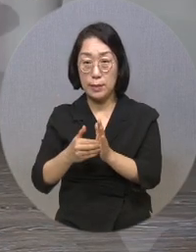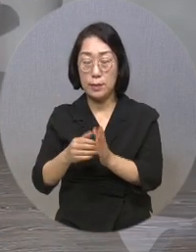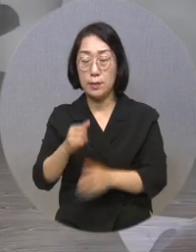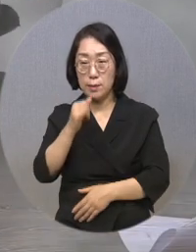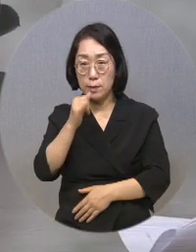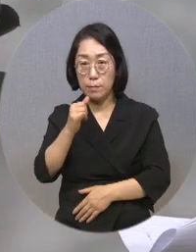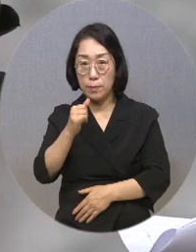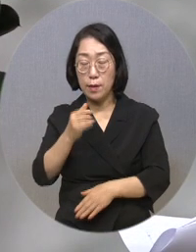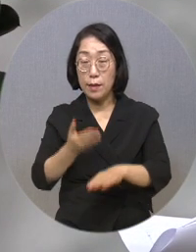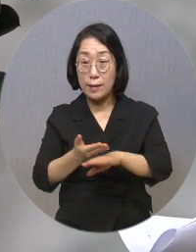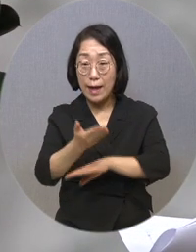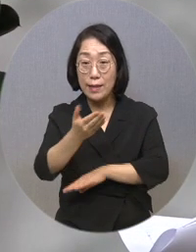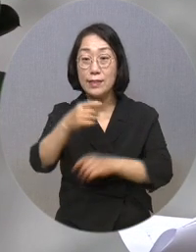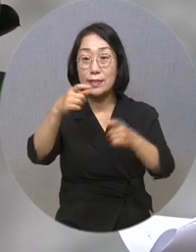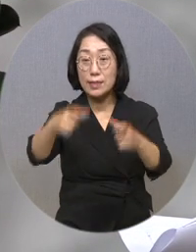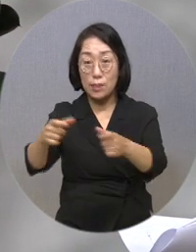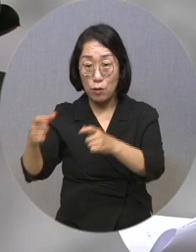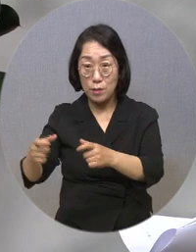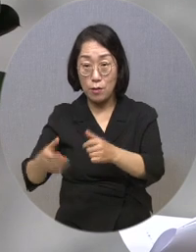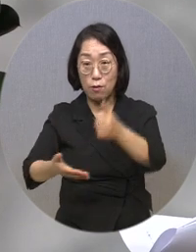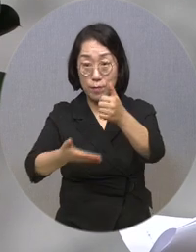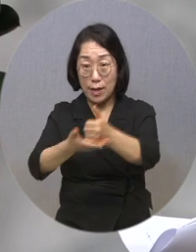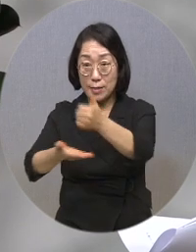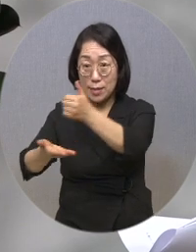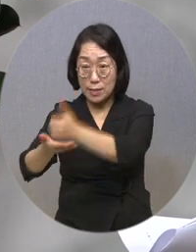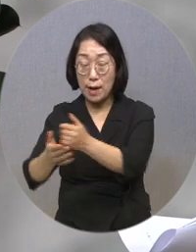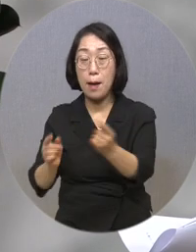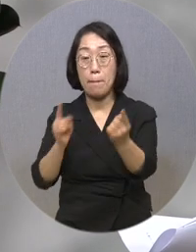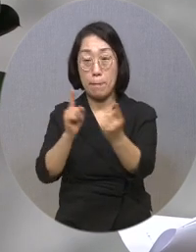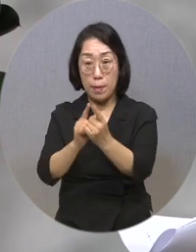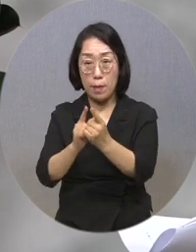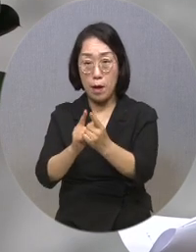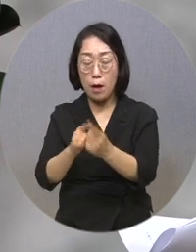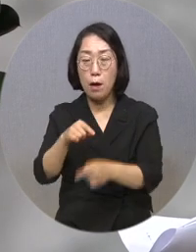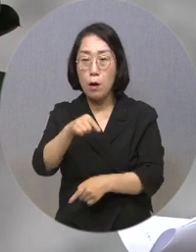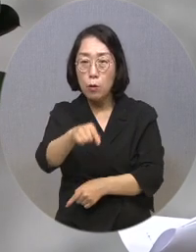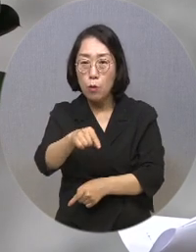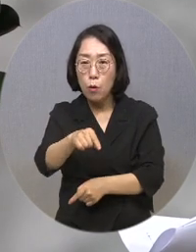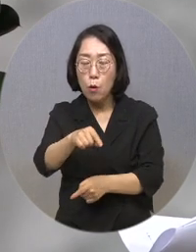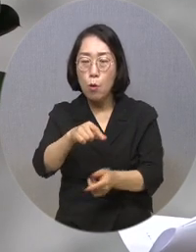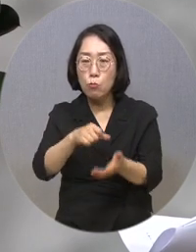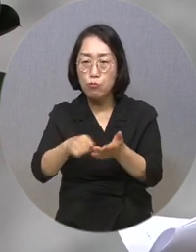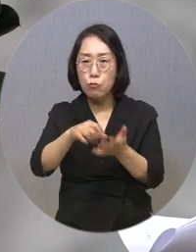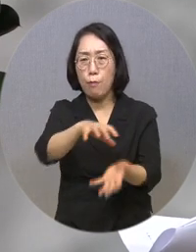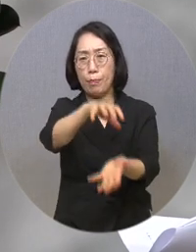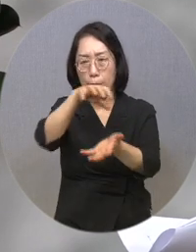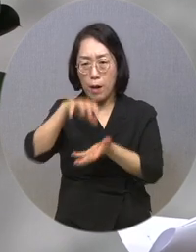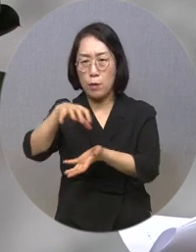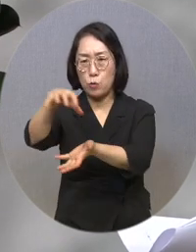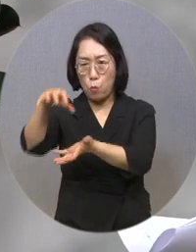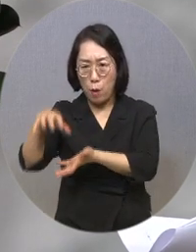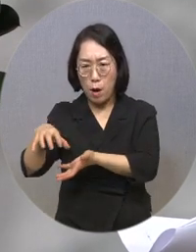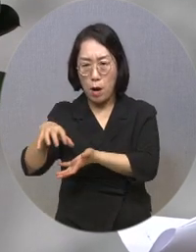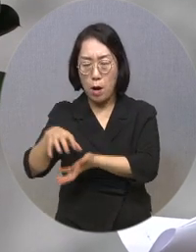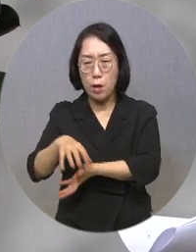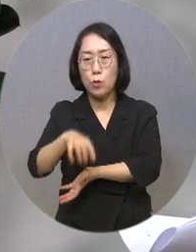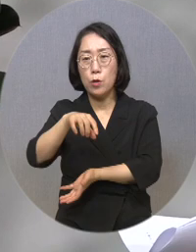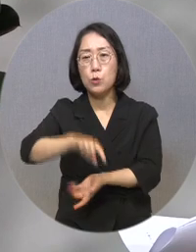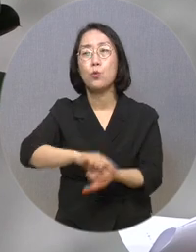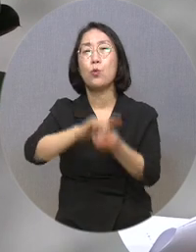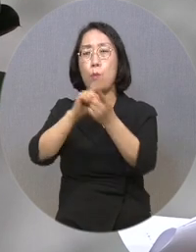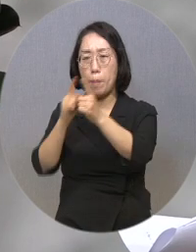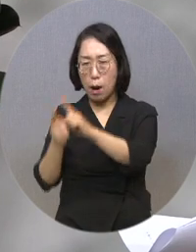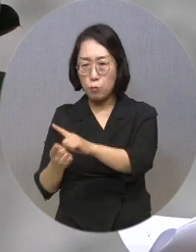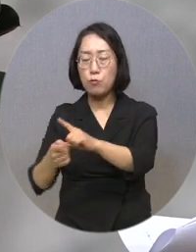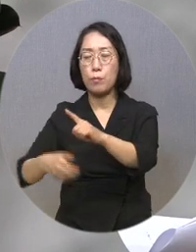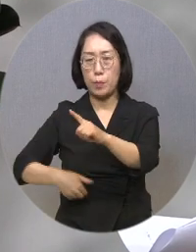그러면 다른 지자체장을 만나서 그 공업 물량을 가져와서 그 입지에 입히면 해결되는 겁니다. 실제